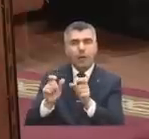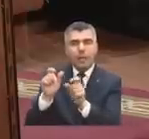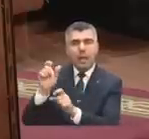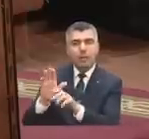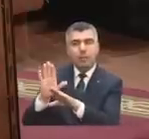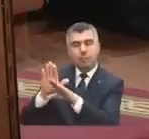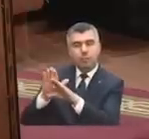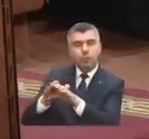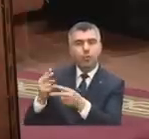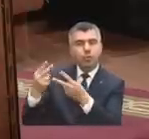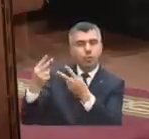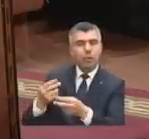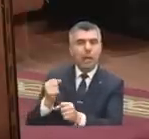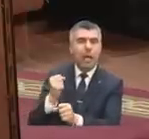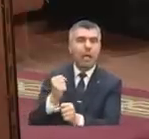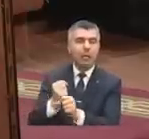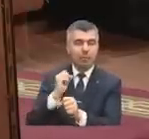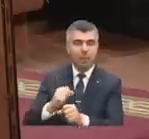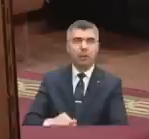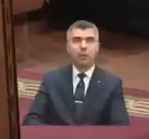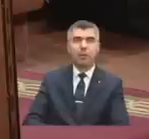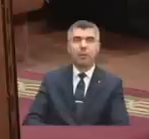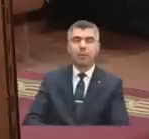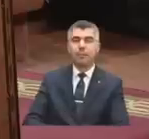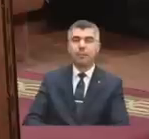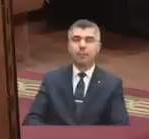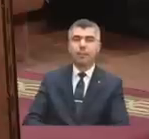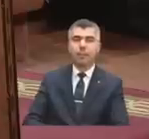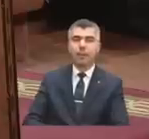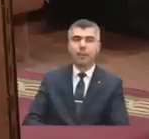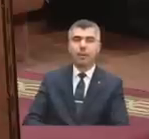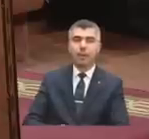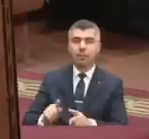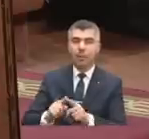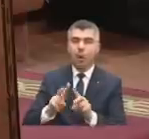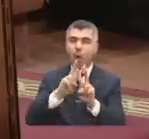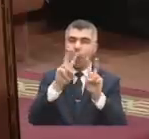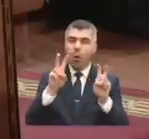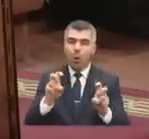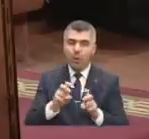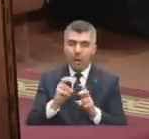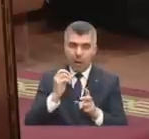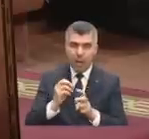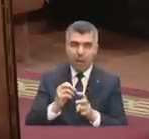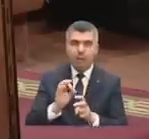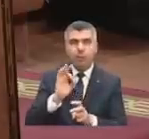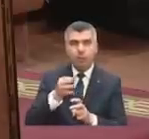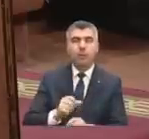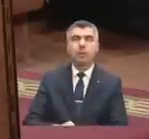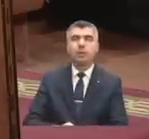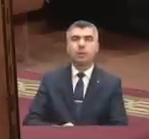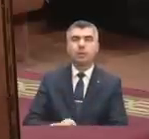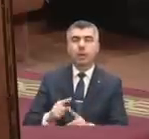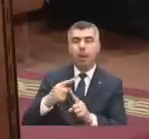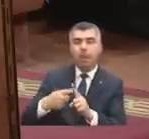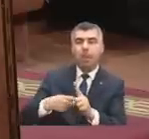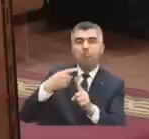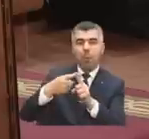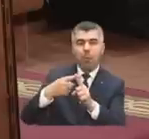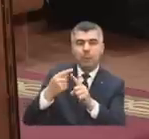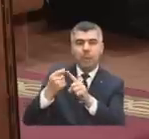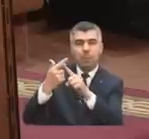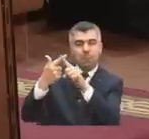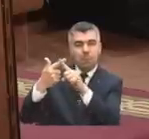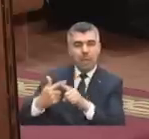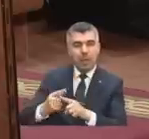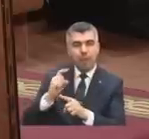واش نديروا حلول ديال ديال واش نزيدوا فينا